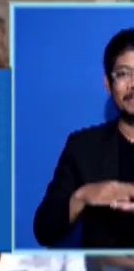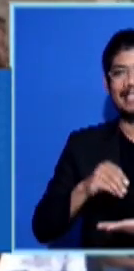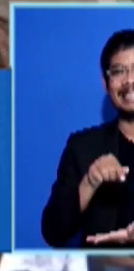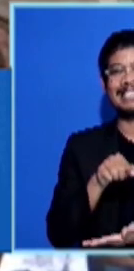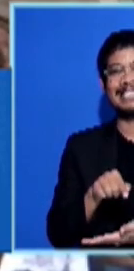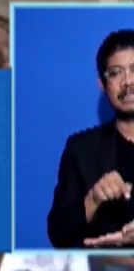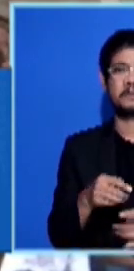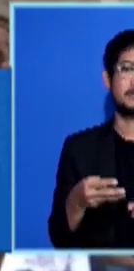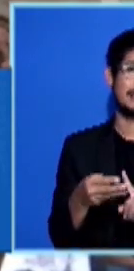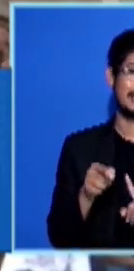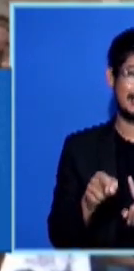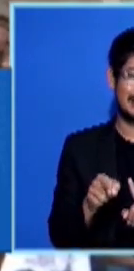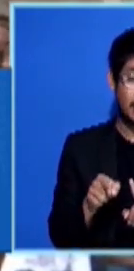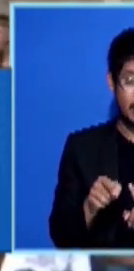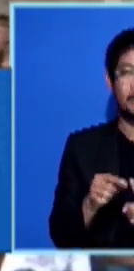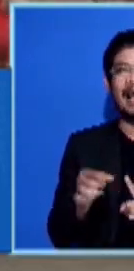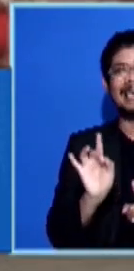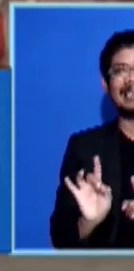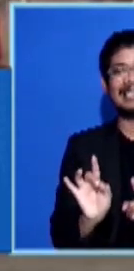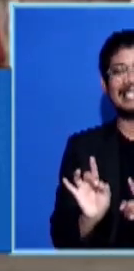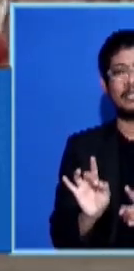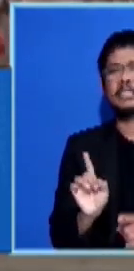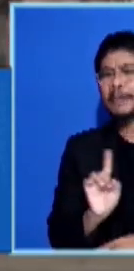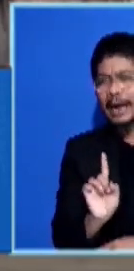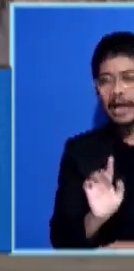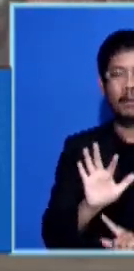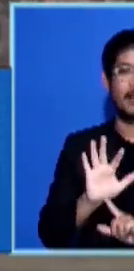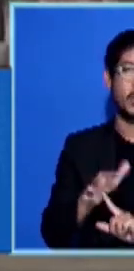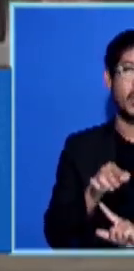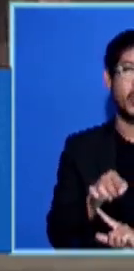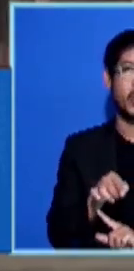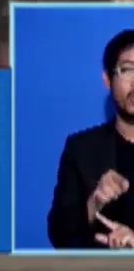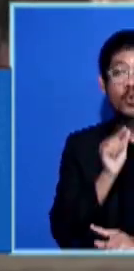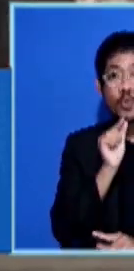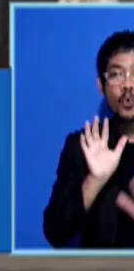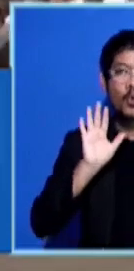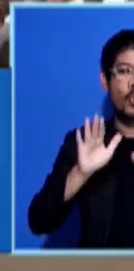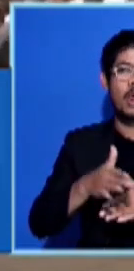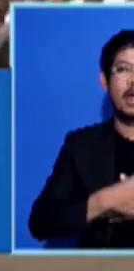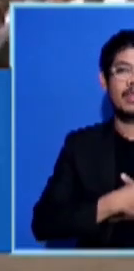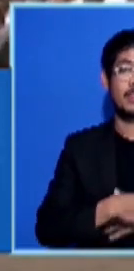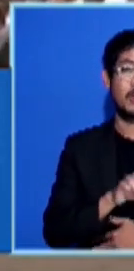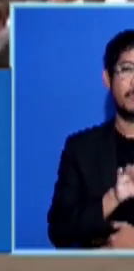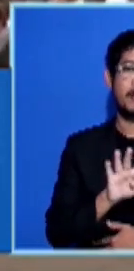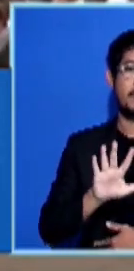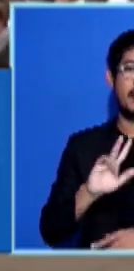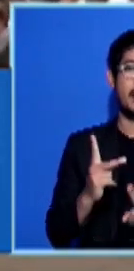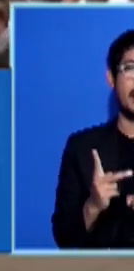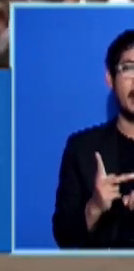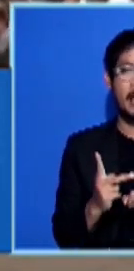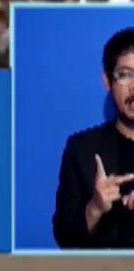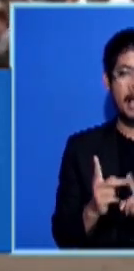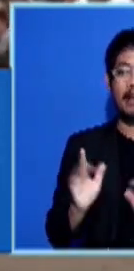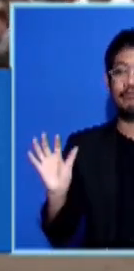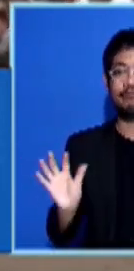Parang Tritis Bantul untuk melaksanakan sholat Idul Fitri 1445 Hijriah. Ada yang datang dengan